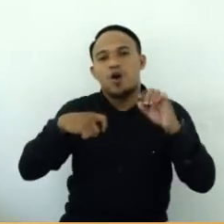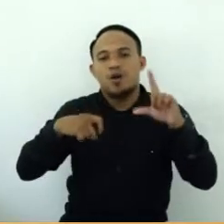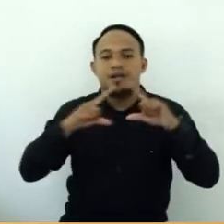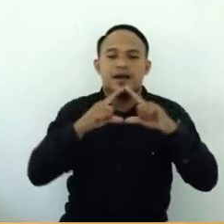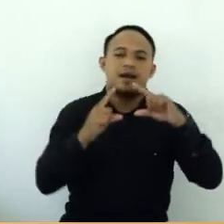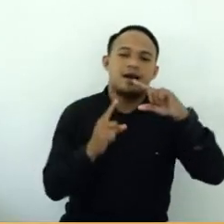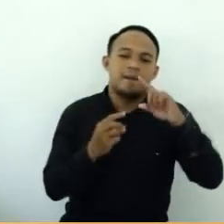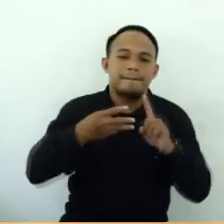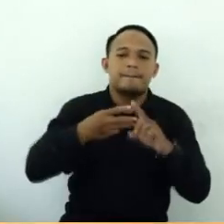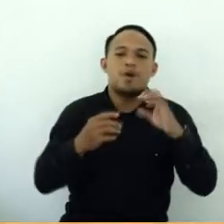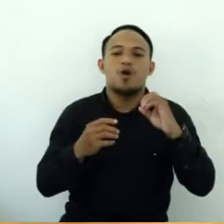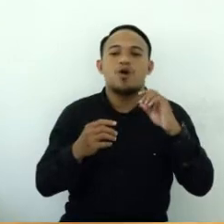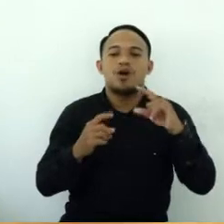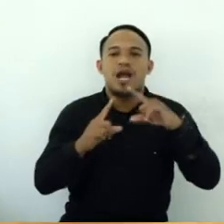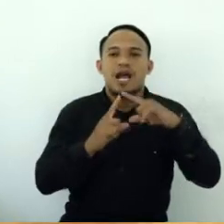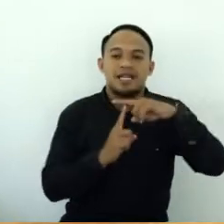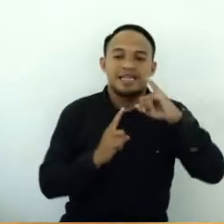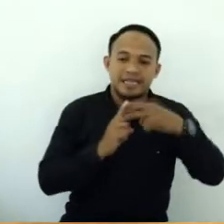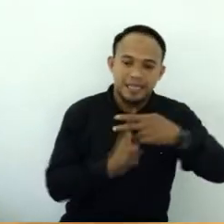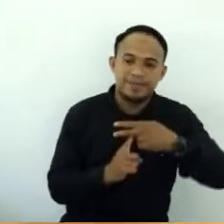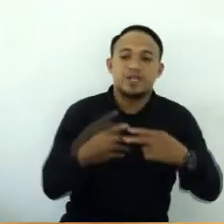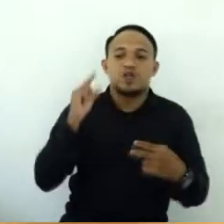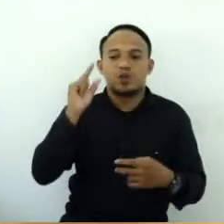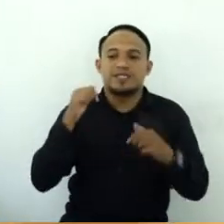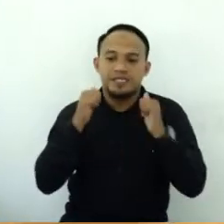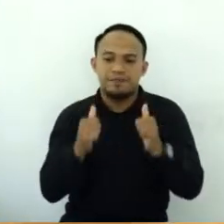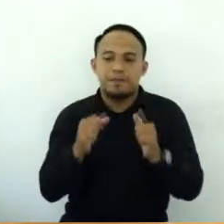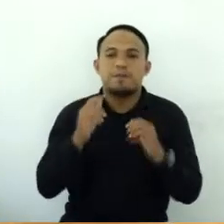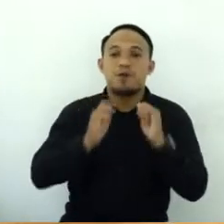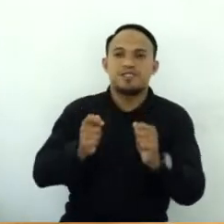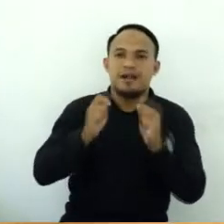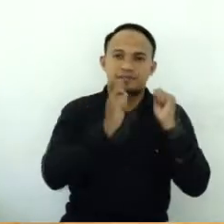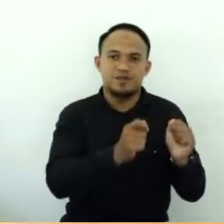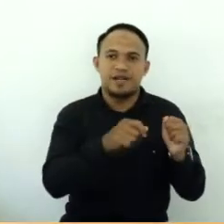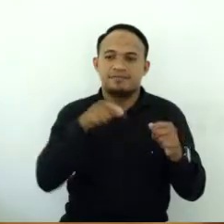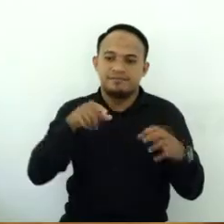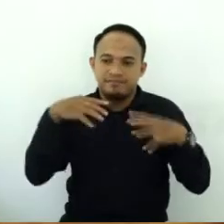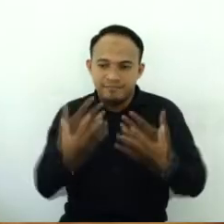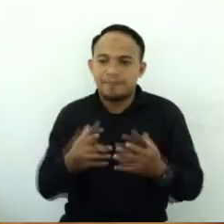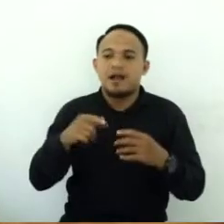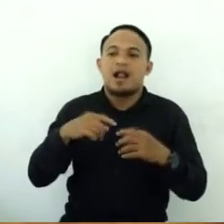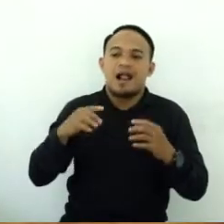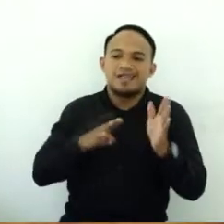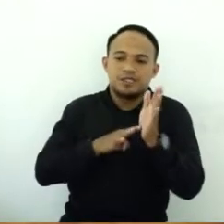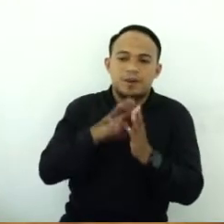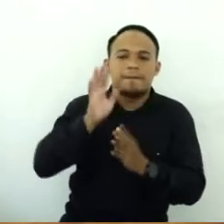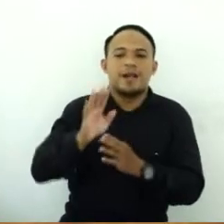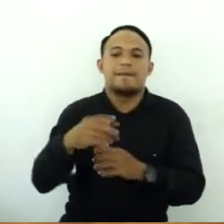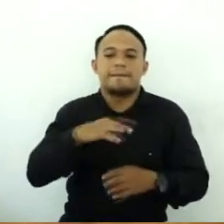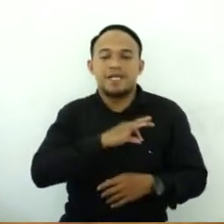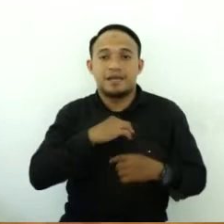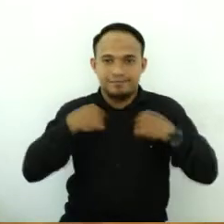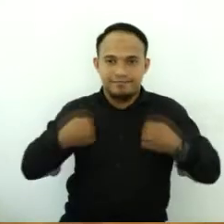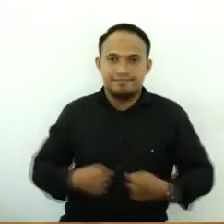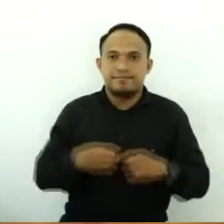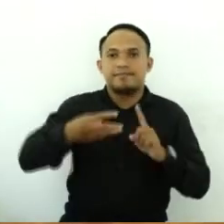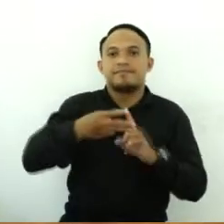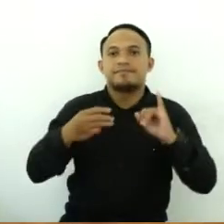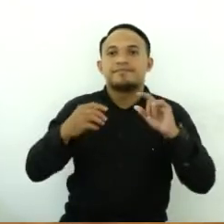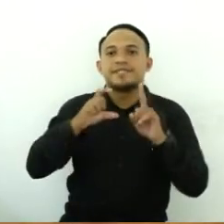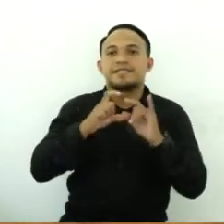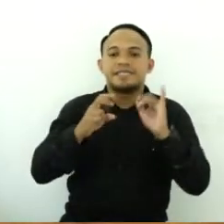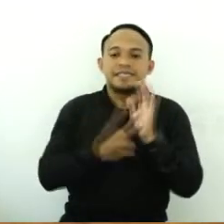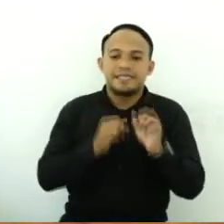Pon ke-20 dua dapat bekerja dengan Solid dan kolaboratif untuk mempersiapkan proposal yang akan diajukan